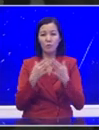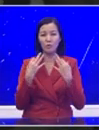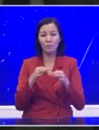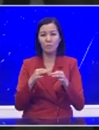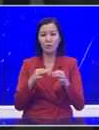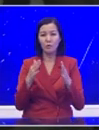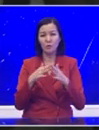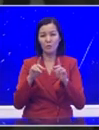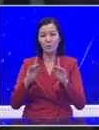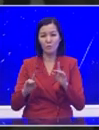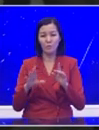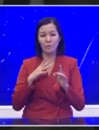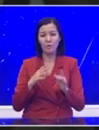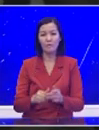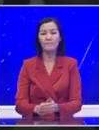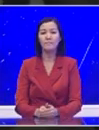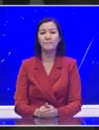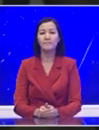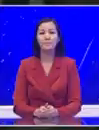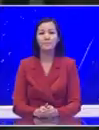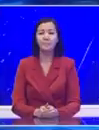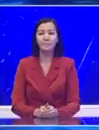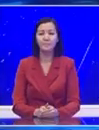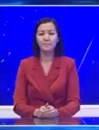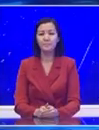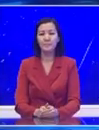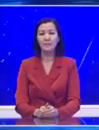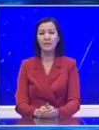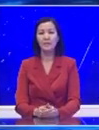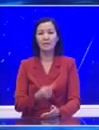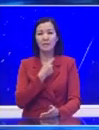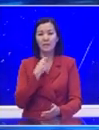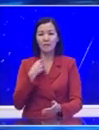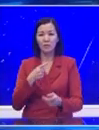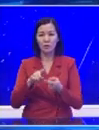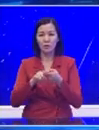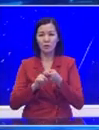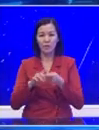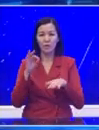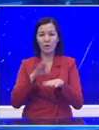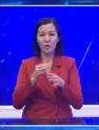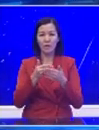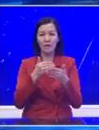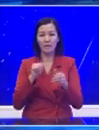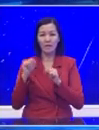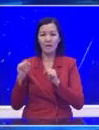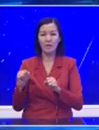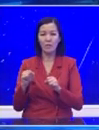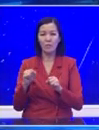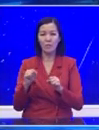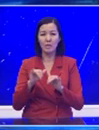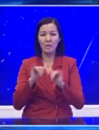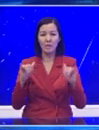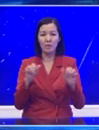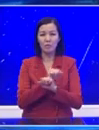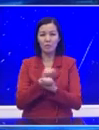Амина Құдайберген, Ержан Дүйсен, Жетісу арнасы. Талдықорғанда жұқпалы індеттің алдын алу таралуына жол бермеу